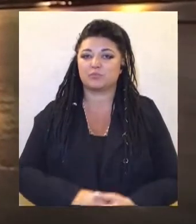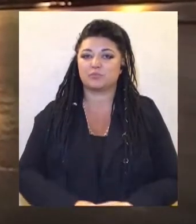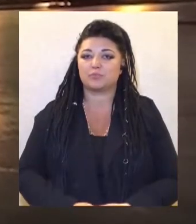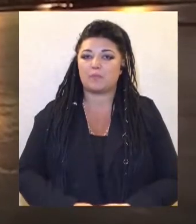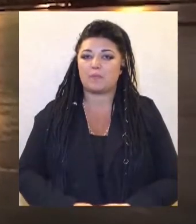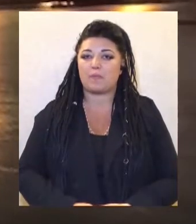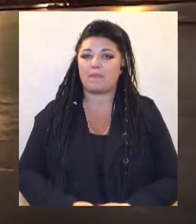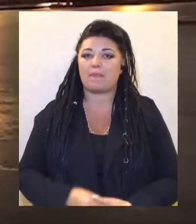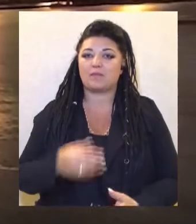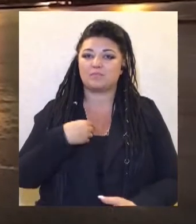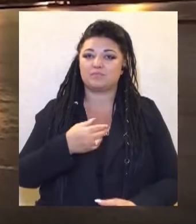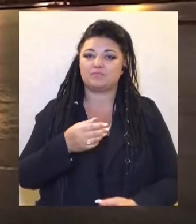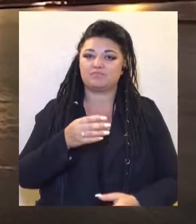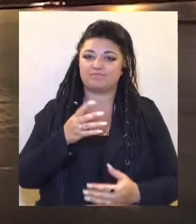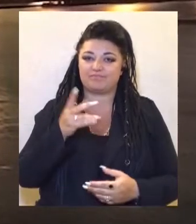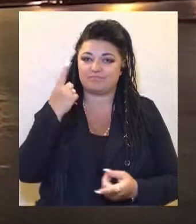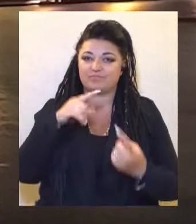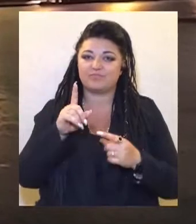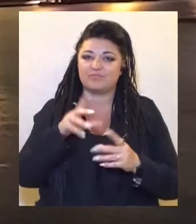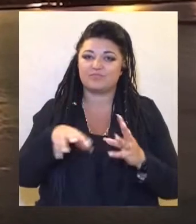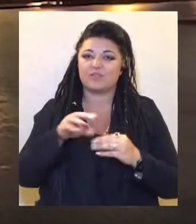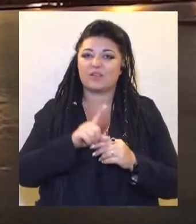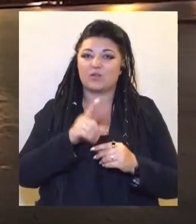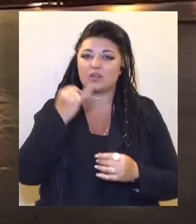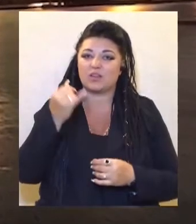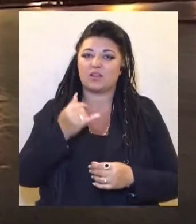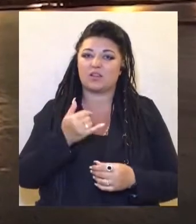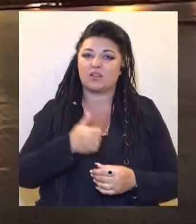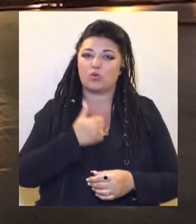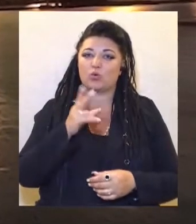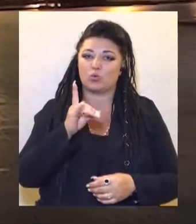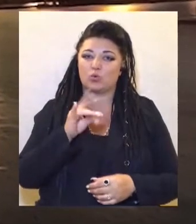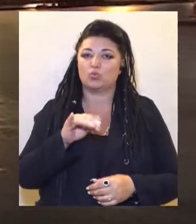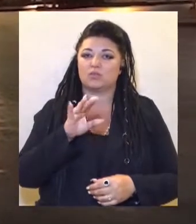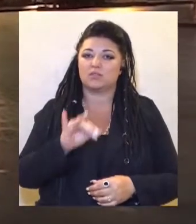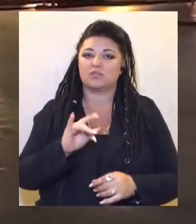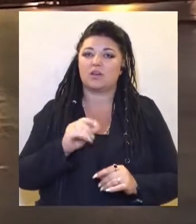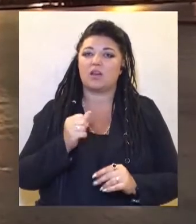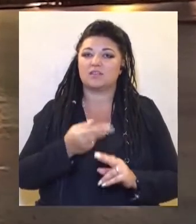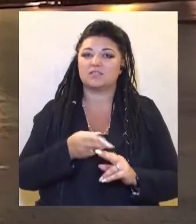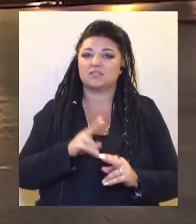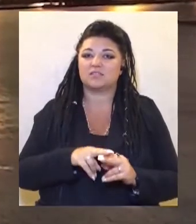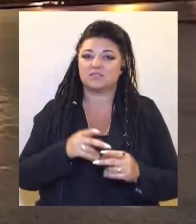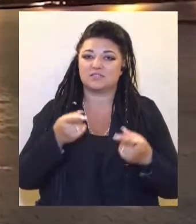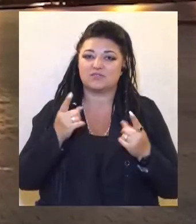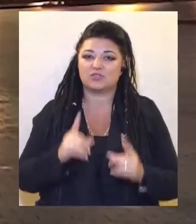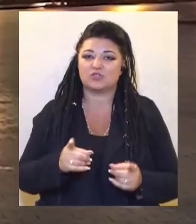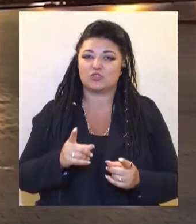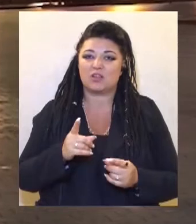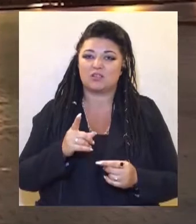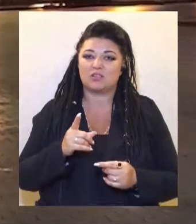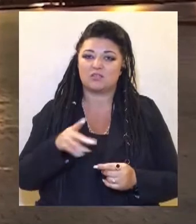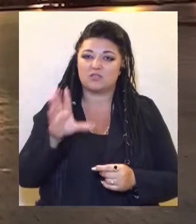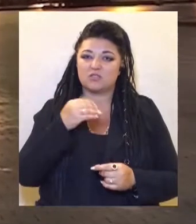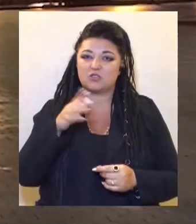ідея вшанувати пам'ять героїв Крут, а це молоді курсанти, то, звичайно, курсанти, які вже чули багато разів,